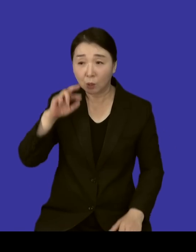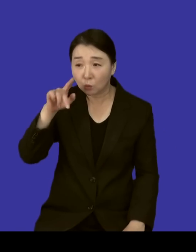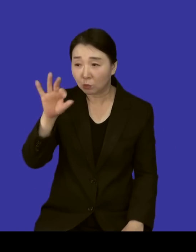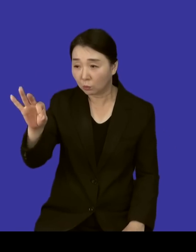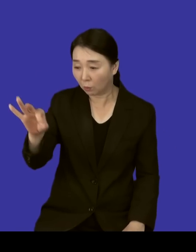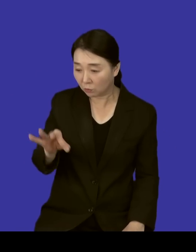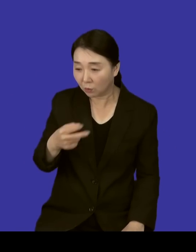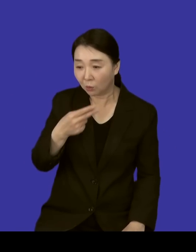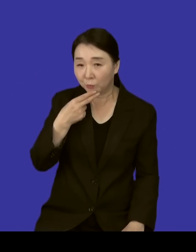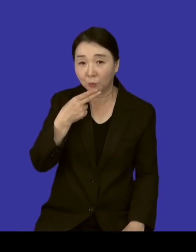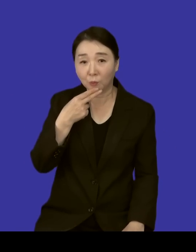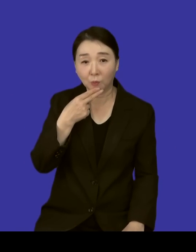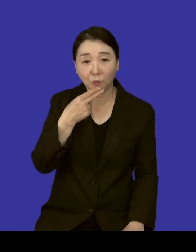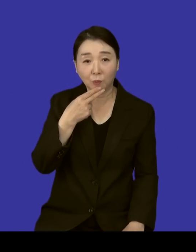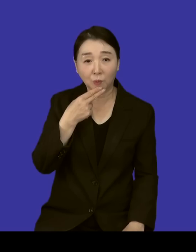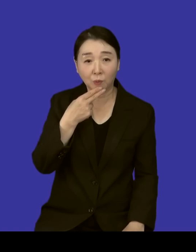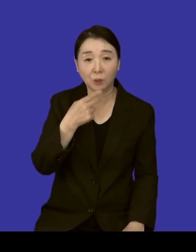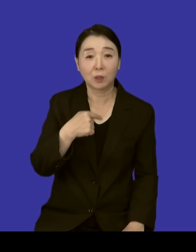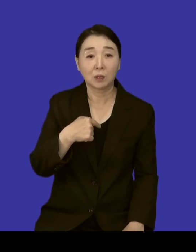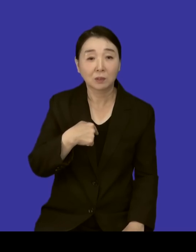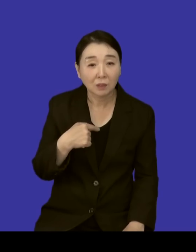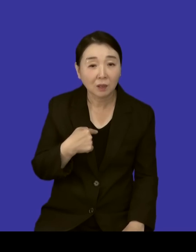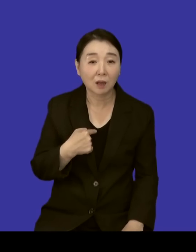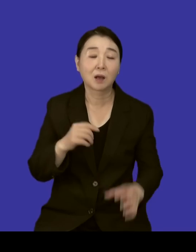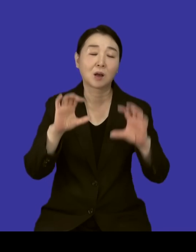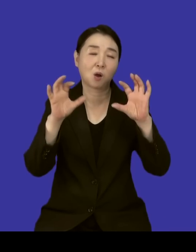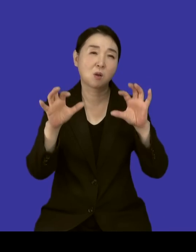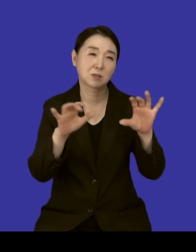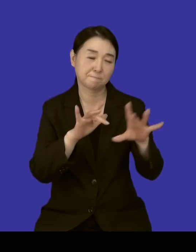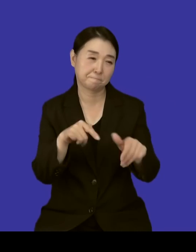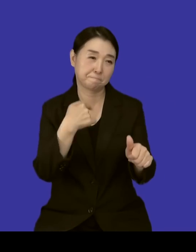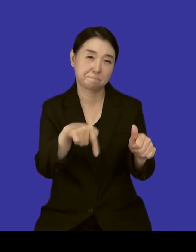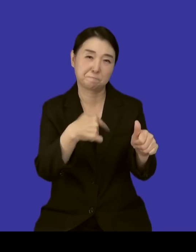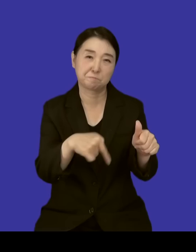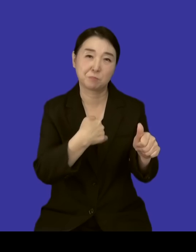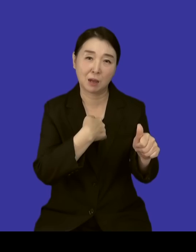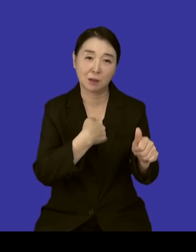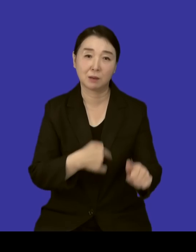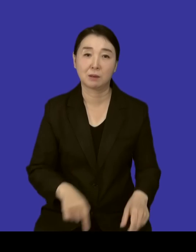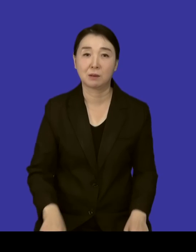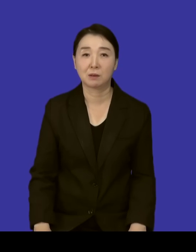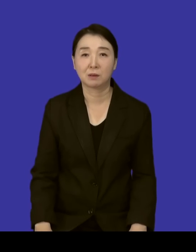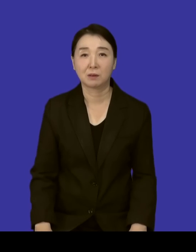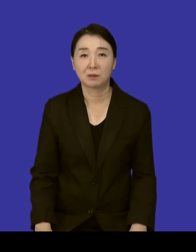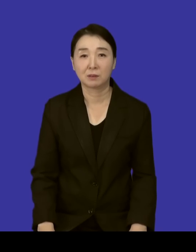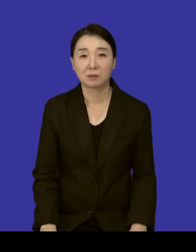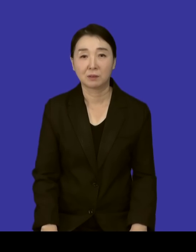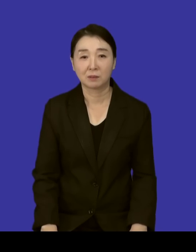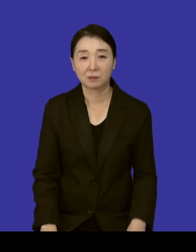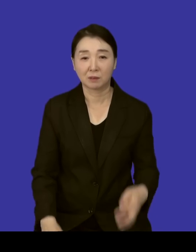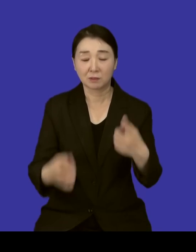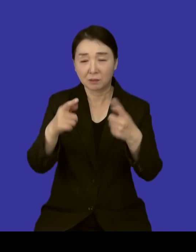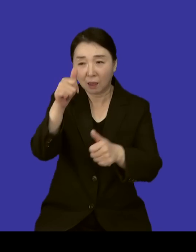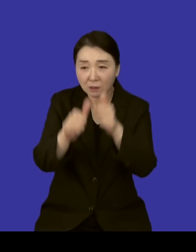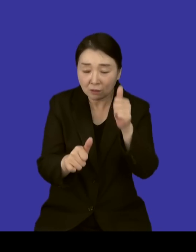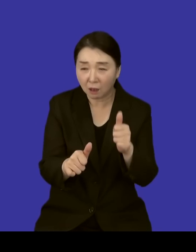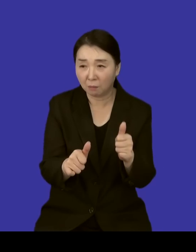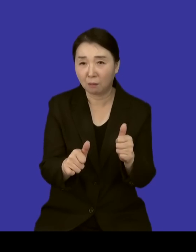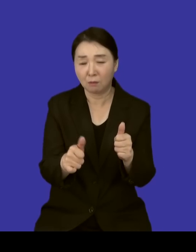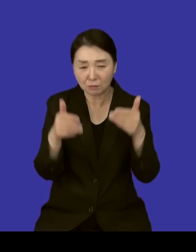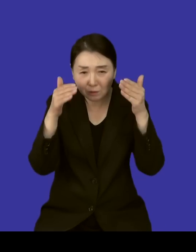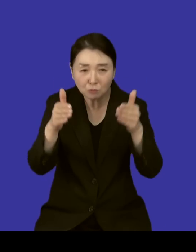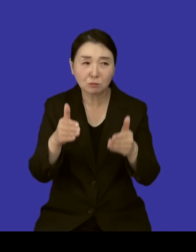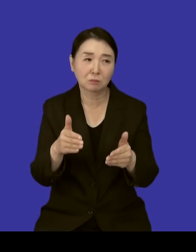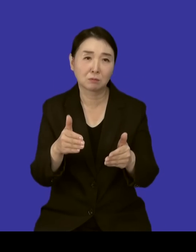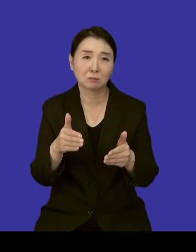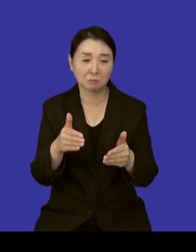안 주니까 네. 내가 콜리게 레슨했어요 고등학교 때. 스스로 알아서. 네. 아니 입시만 지금 치르기도 바쁜데